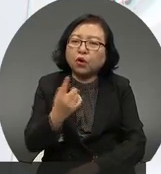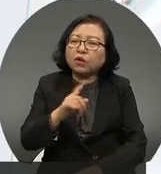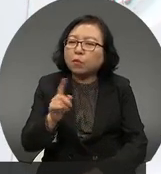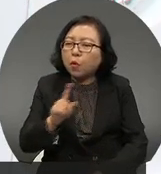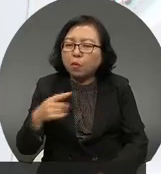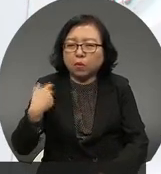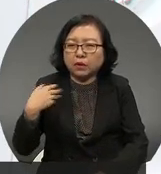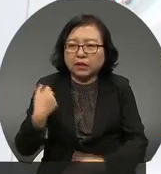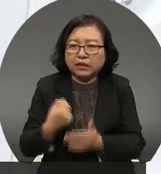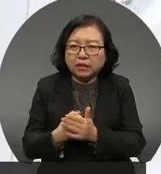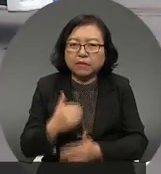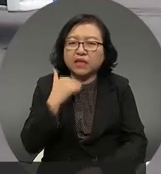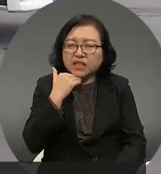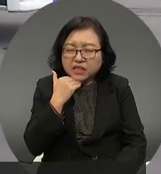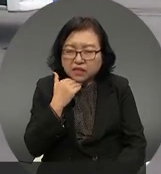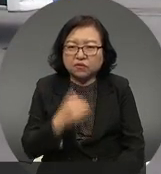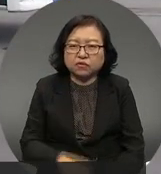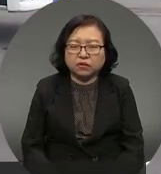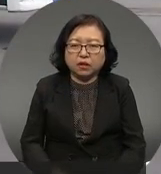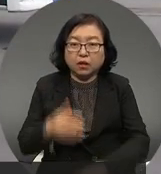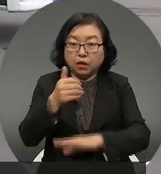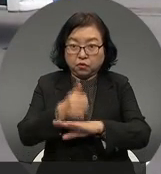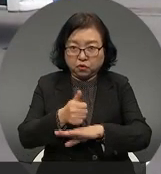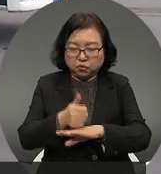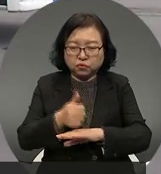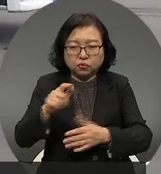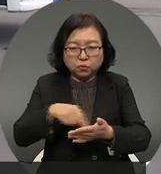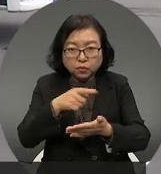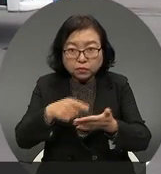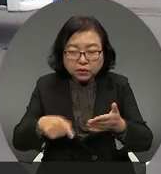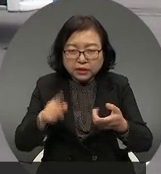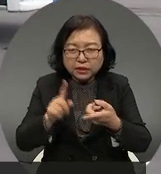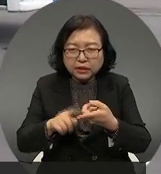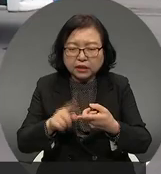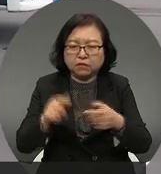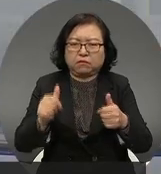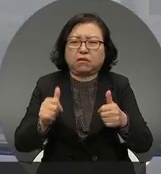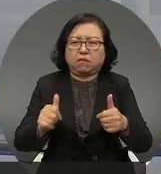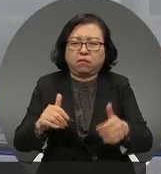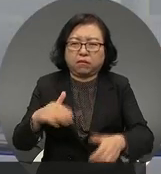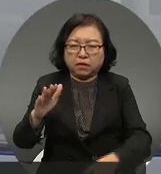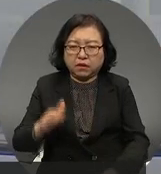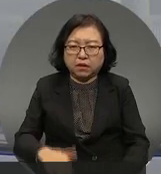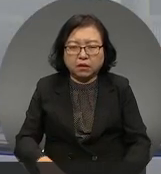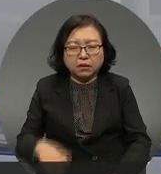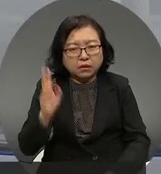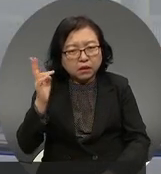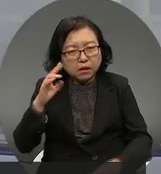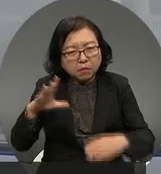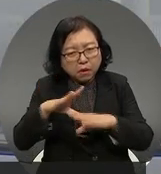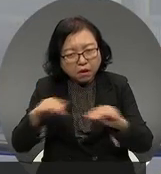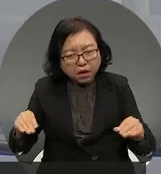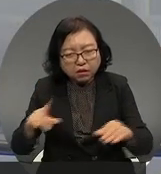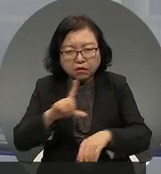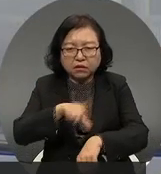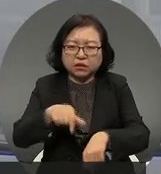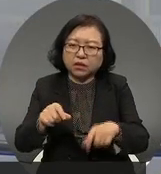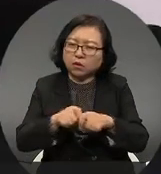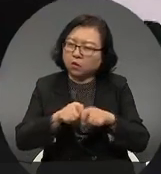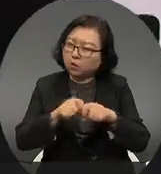중입니다. 결국 보상을 둘러싼 갈등은 재판으로 이어지고 해결까지는 오랜 시간이 걸릴